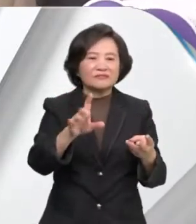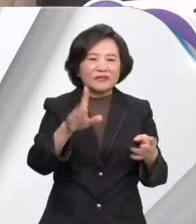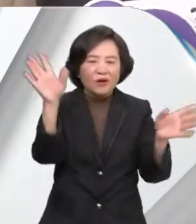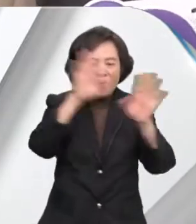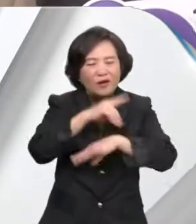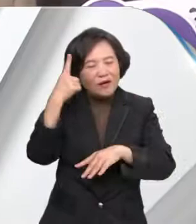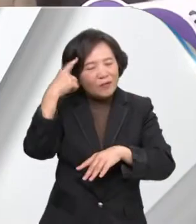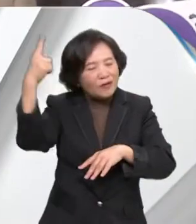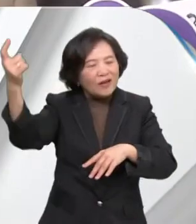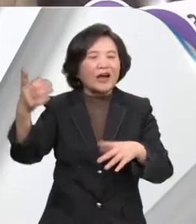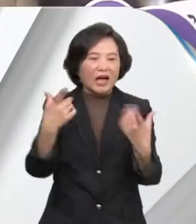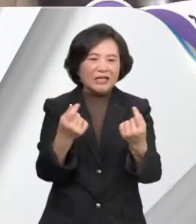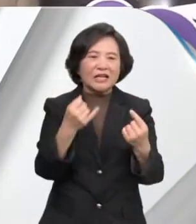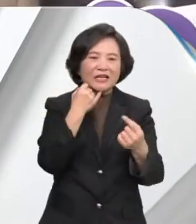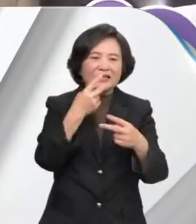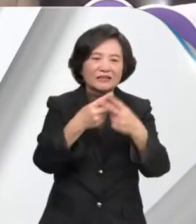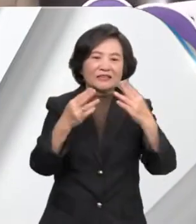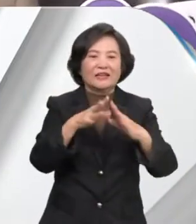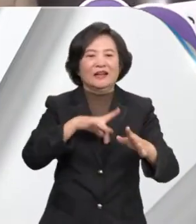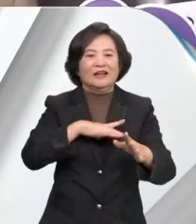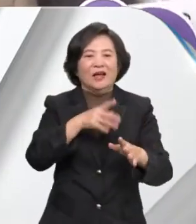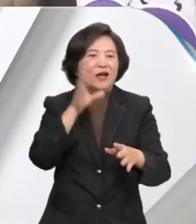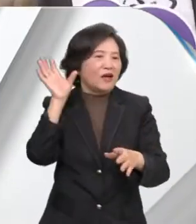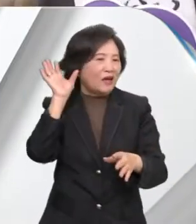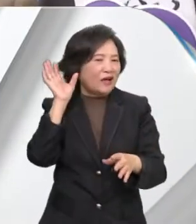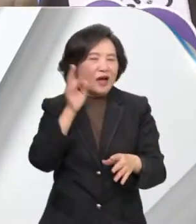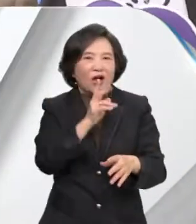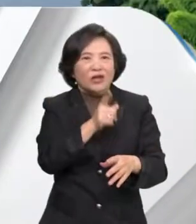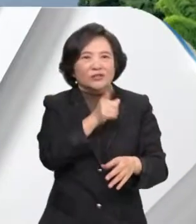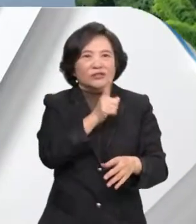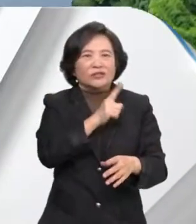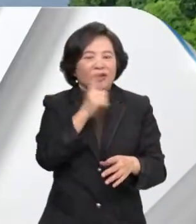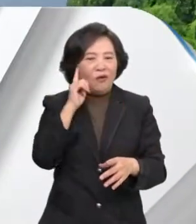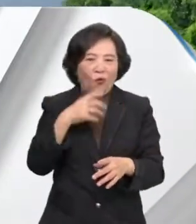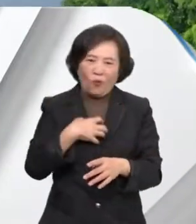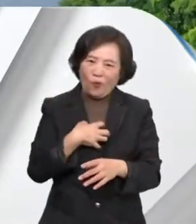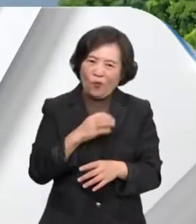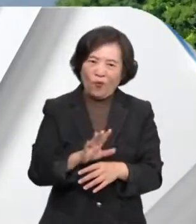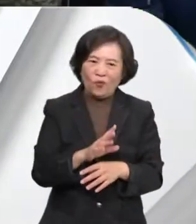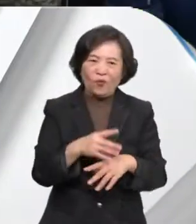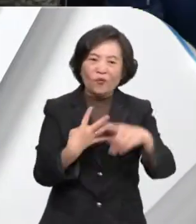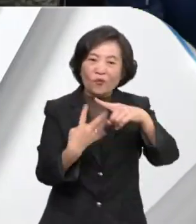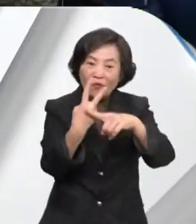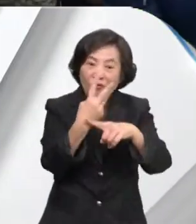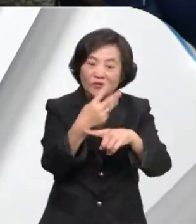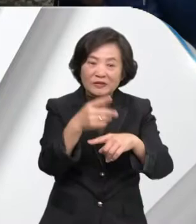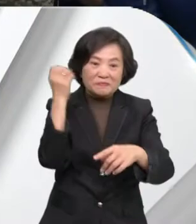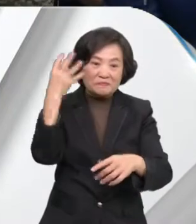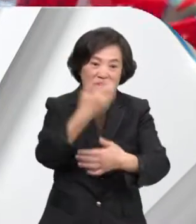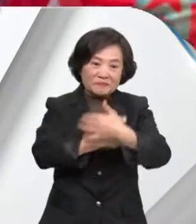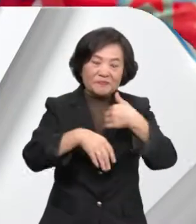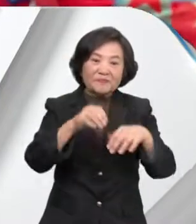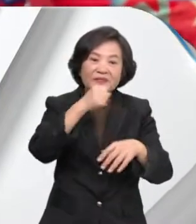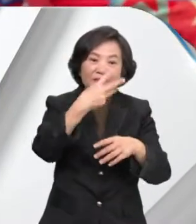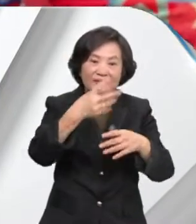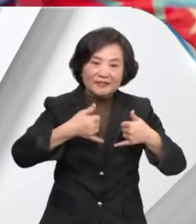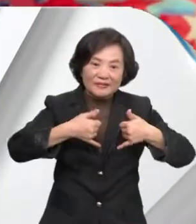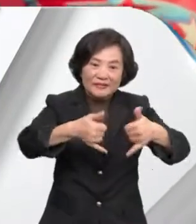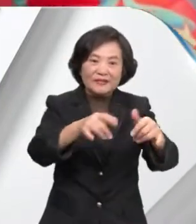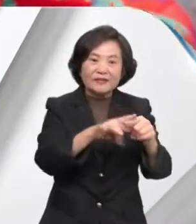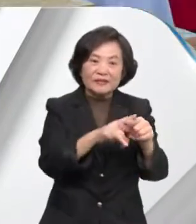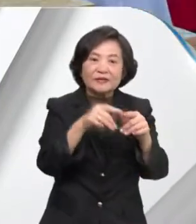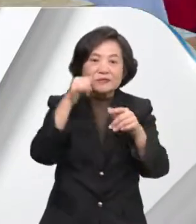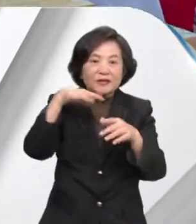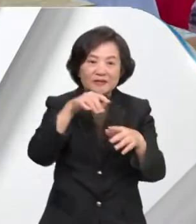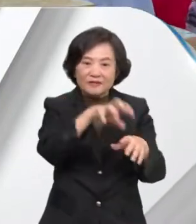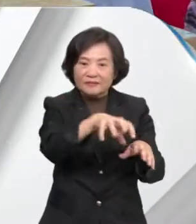做梦都梦到课语老师的声音，我觉得好恐怖。 四分之三日出戏，主要在台山县乡的演示、台中同